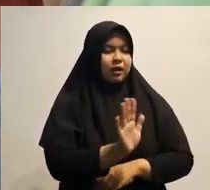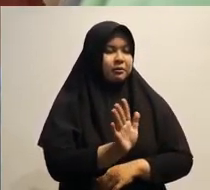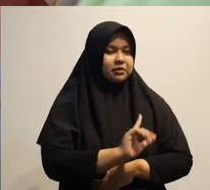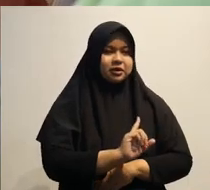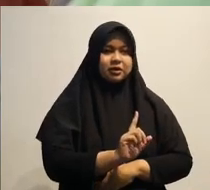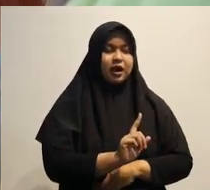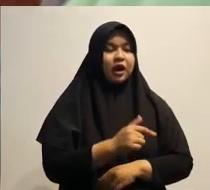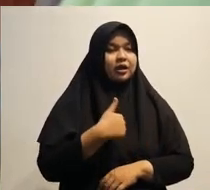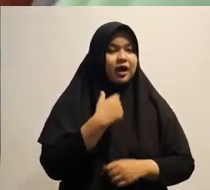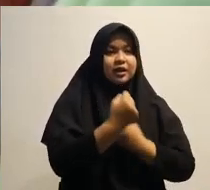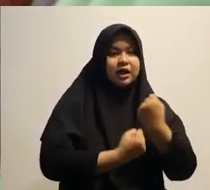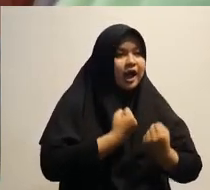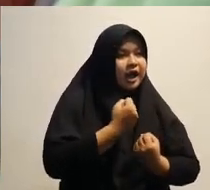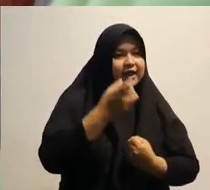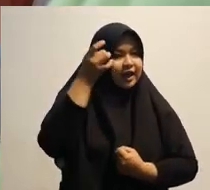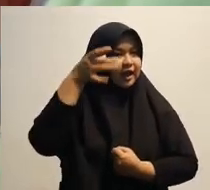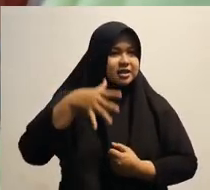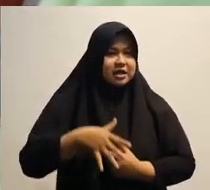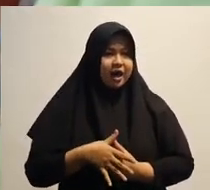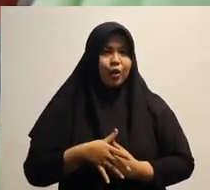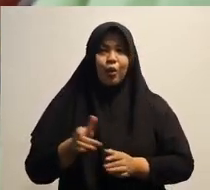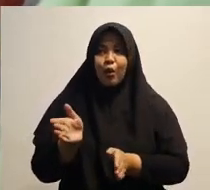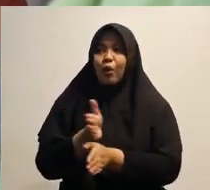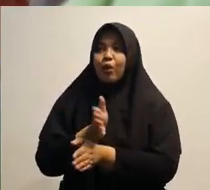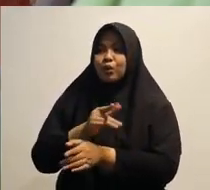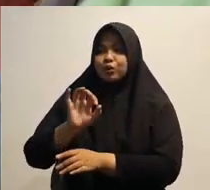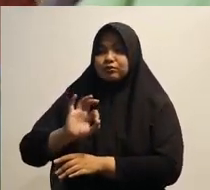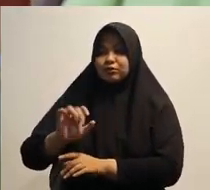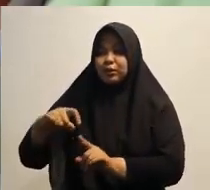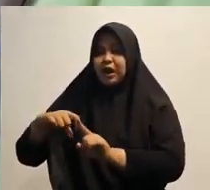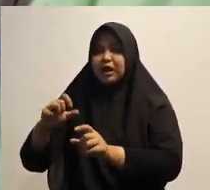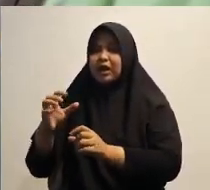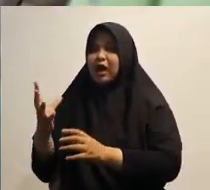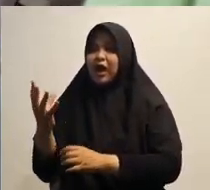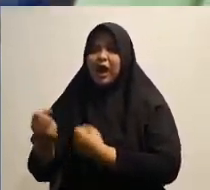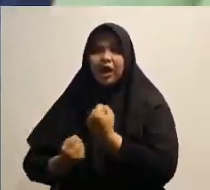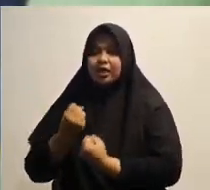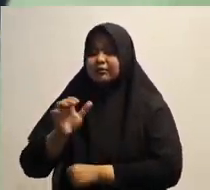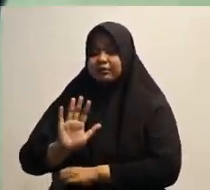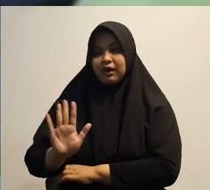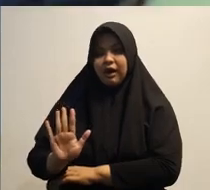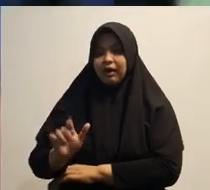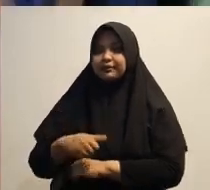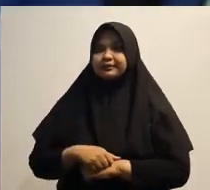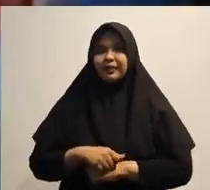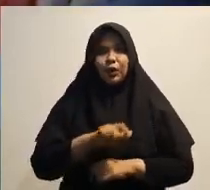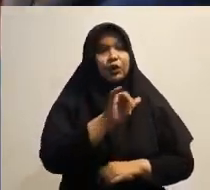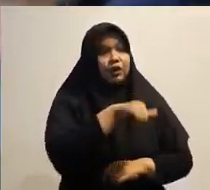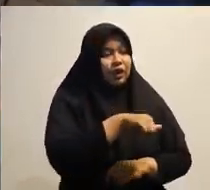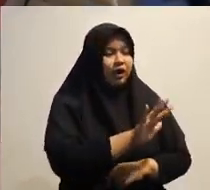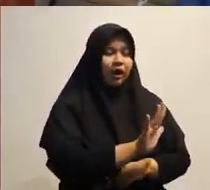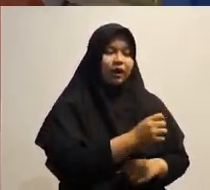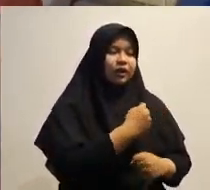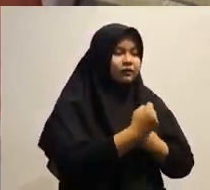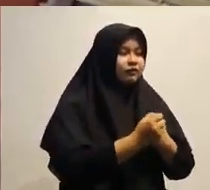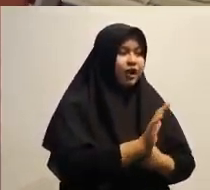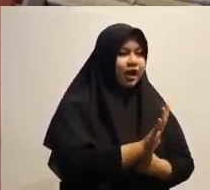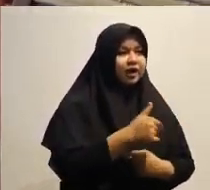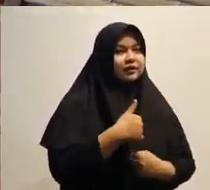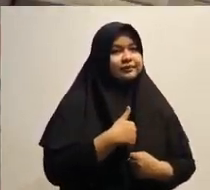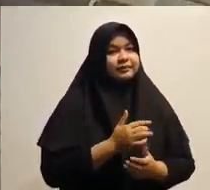ya tidak pernah melakukan kegiatan di desa. Oh dulu kemudian jarang aktif gitu ya? Iya nggak aktif